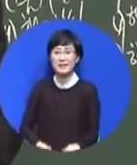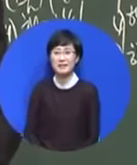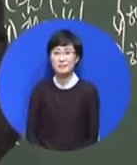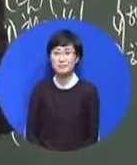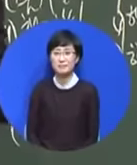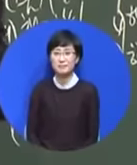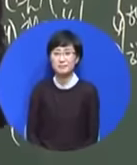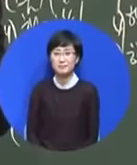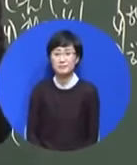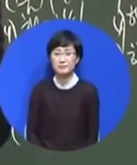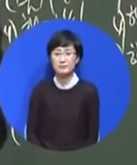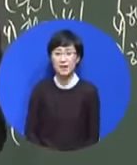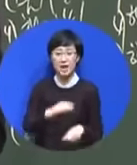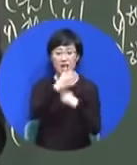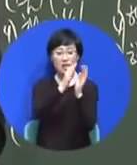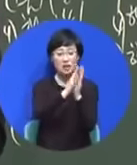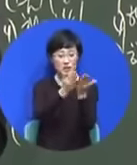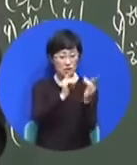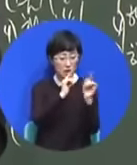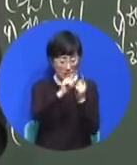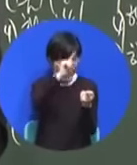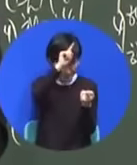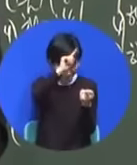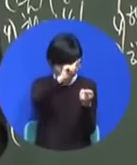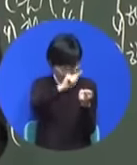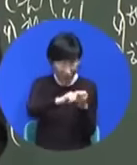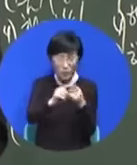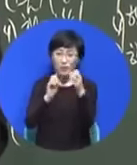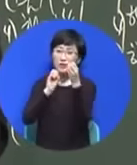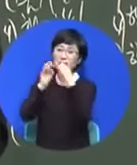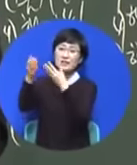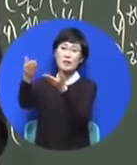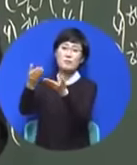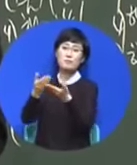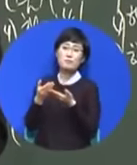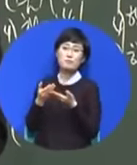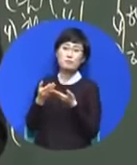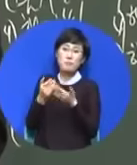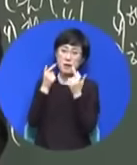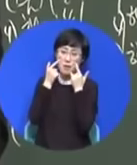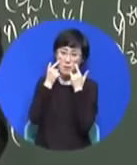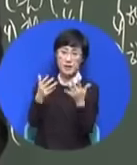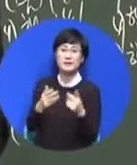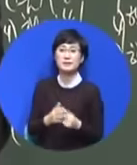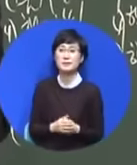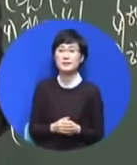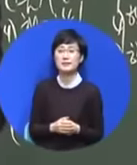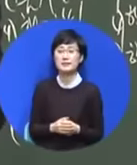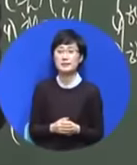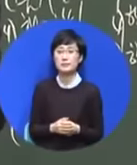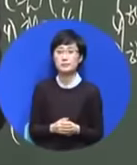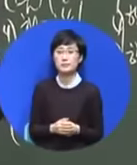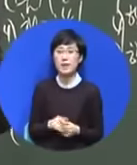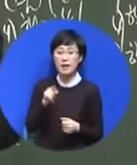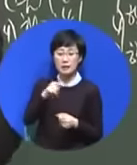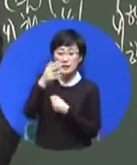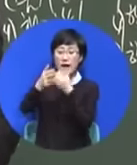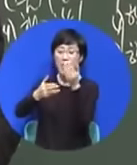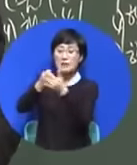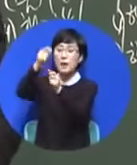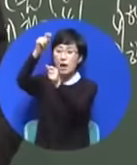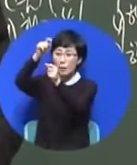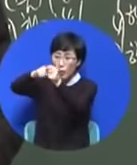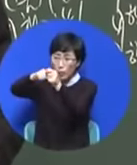어 성경에 있는 그대로 응답 올 겁니다 그래서 하나님은 그게 하나님의 목표요